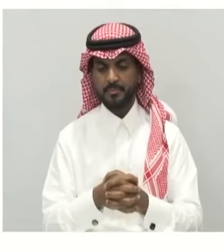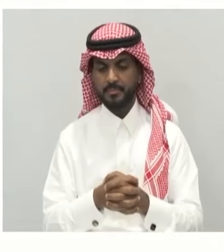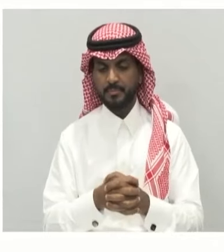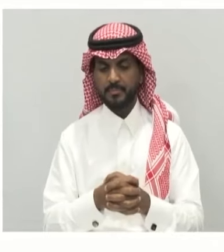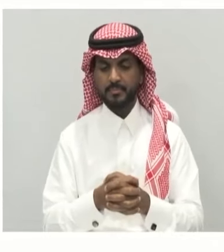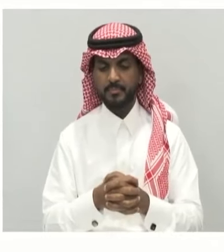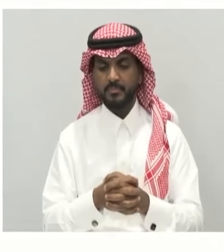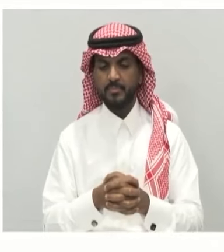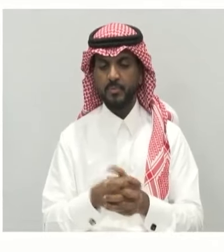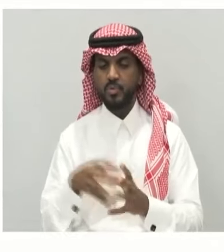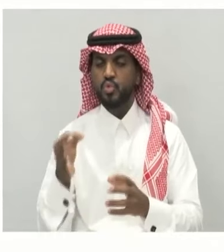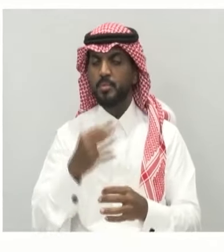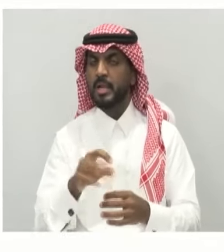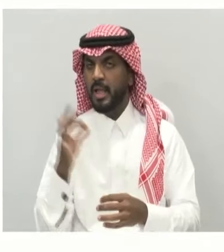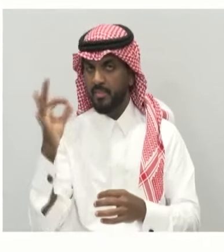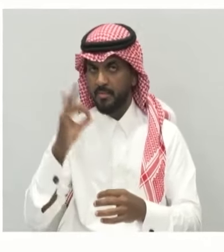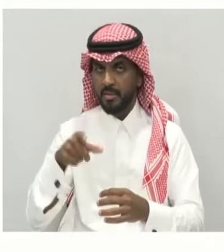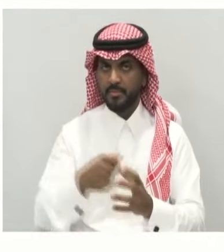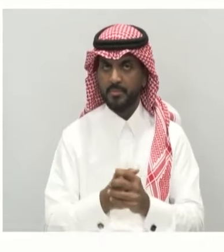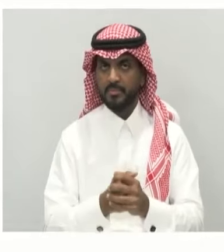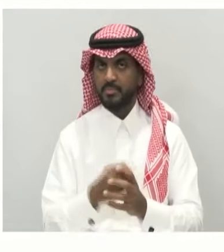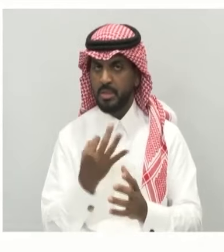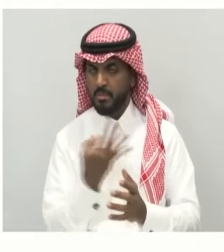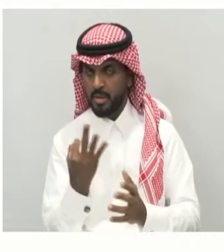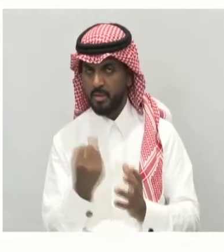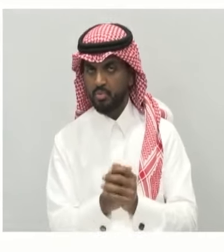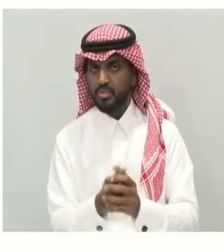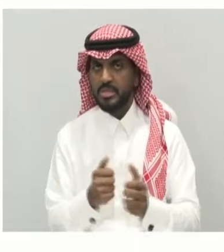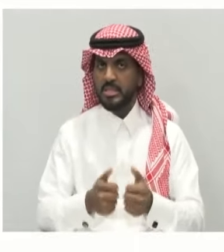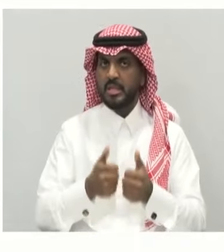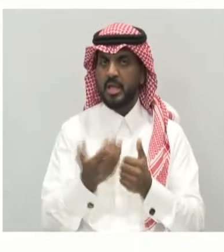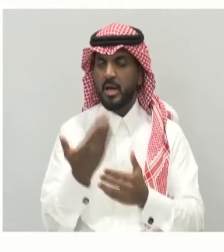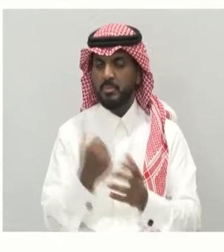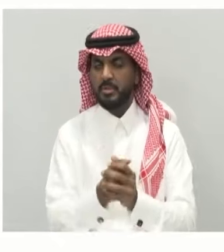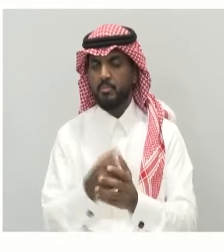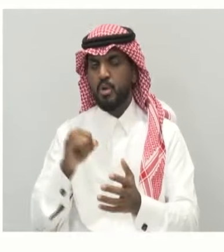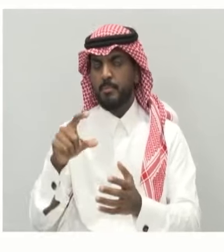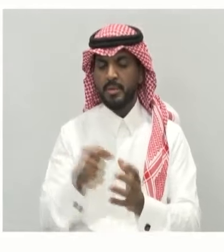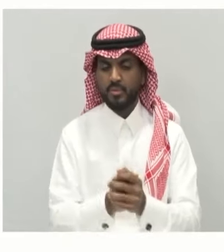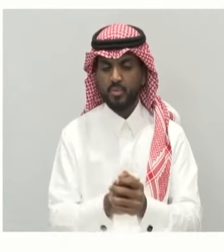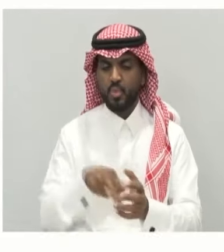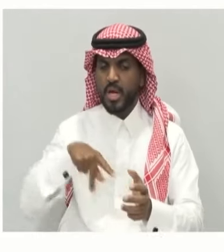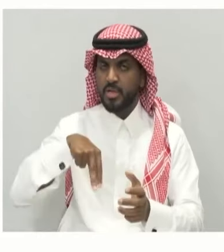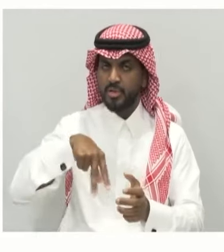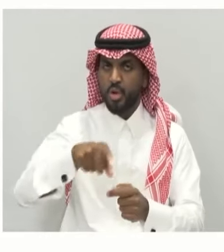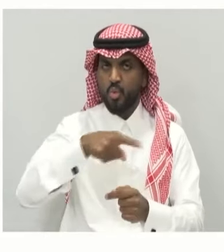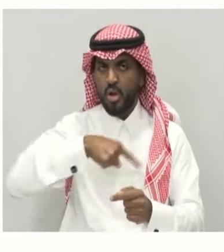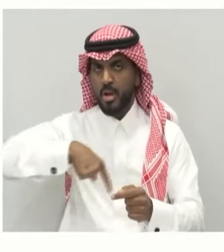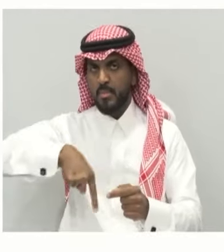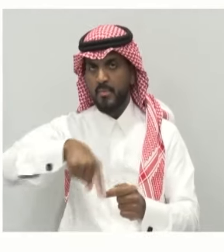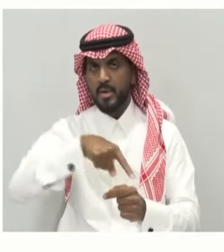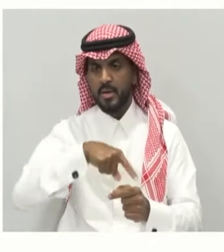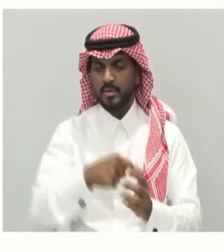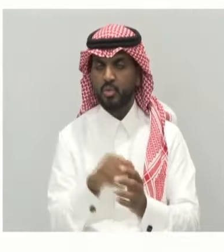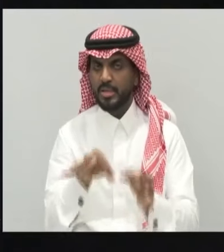نكمل هذا المثال يا ابطال امتداد للاستعداد اللي اخذناه محمد وهو يجري حول المضمار ما